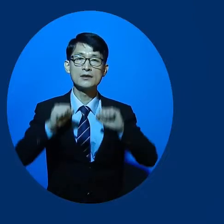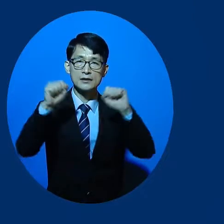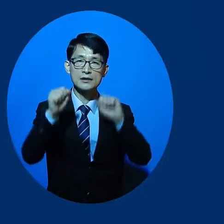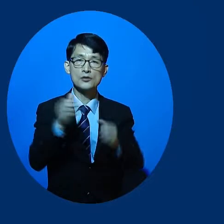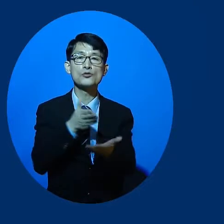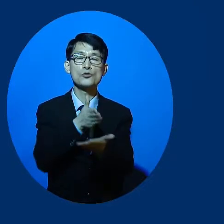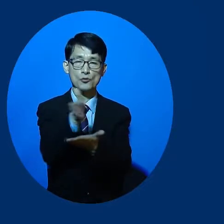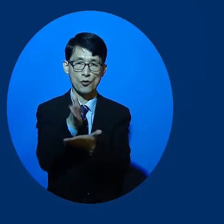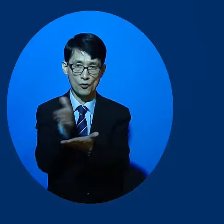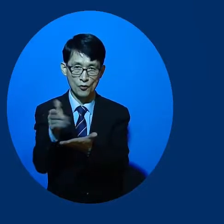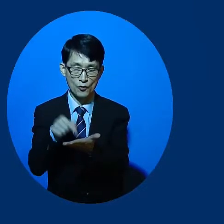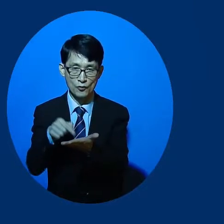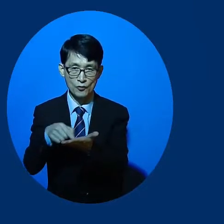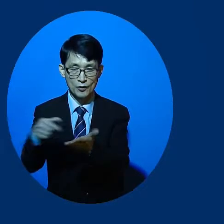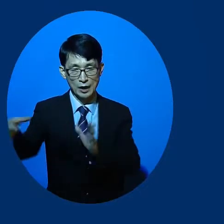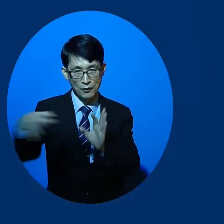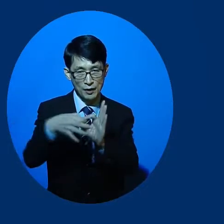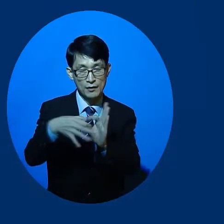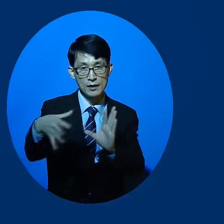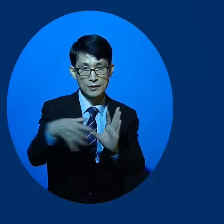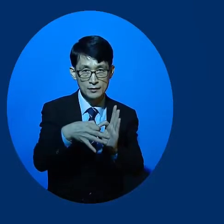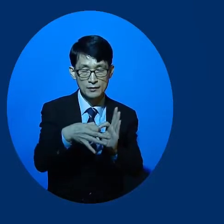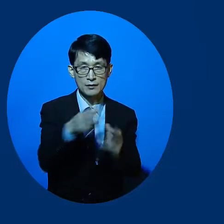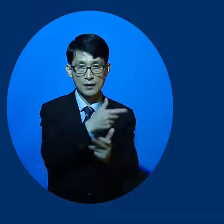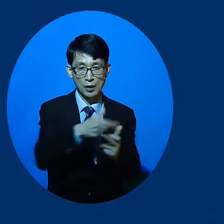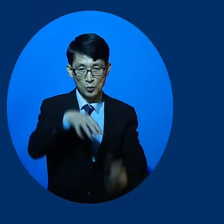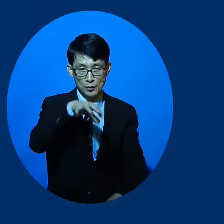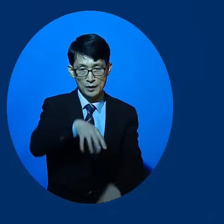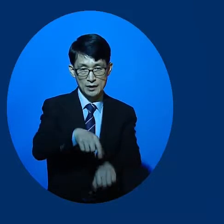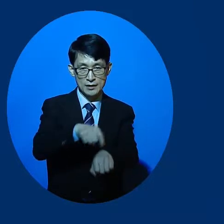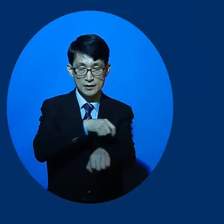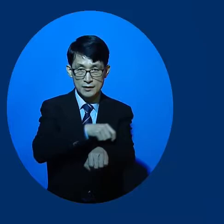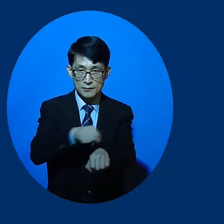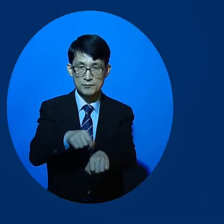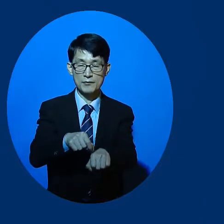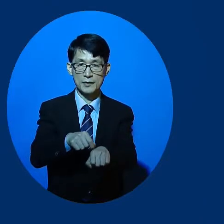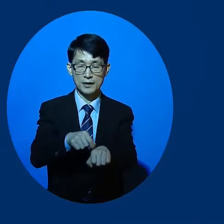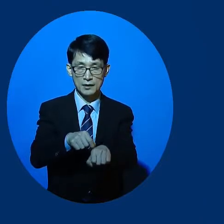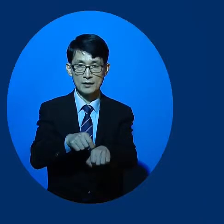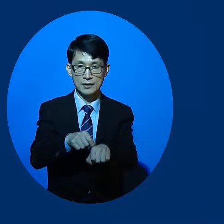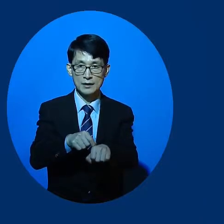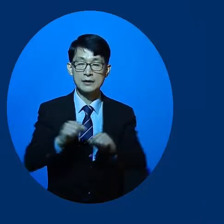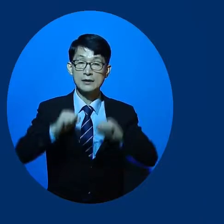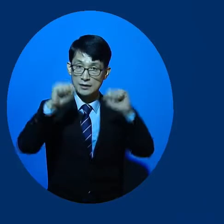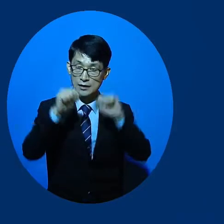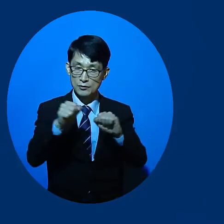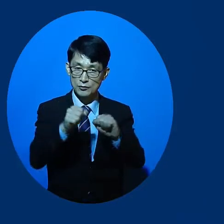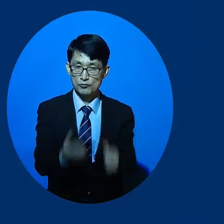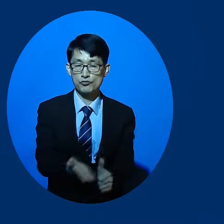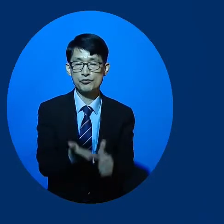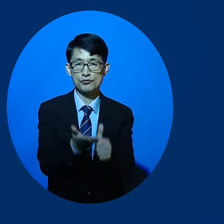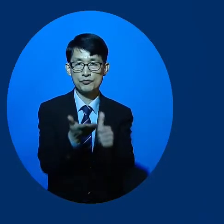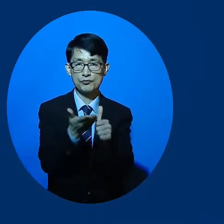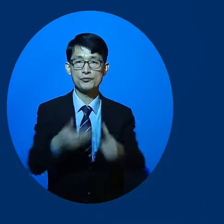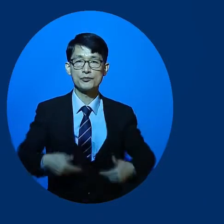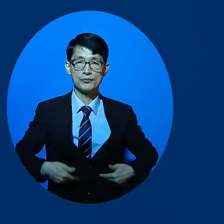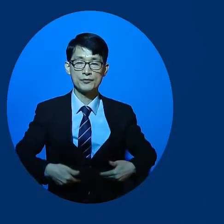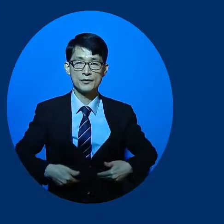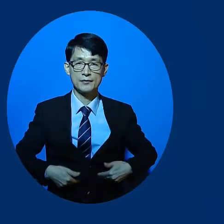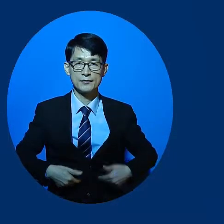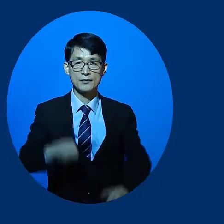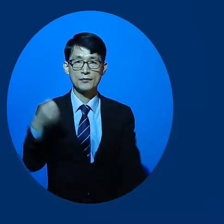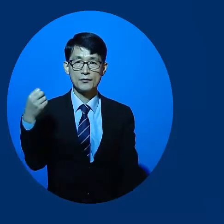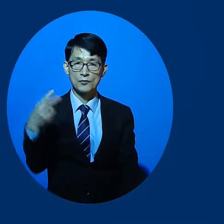건립을 연계하는 전략을 통해서 강원도만의 특화 종목을 육성할 필요성이 있을 것입니다. 둘째, 강원도는